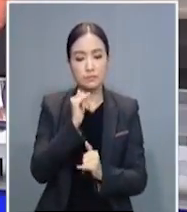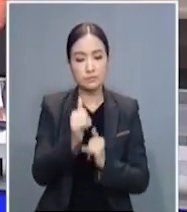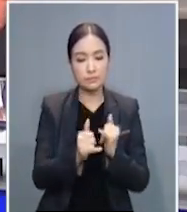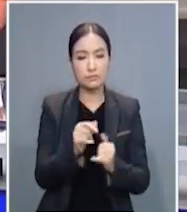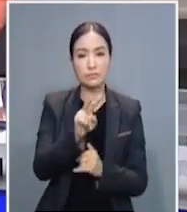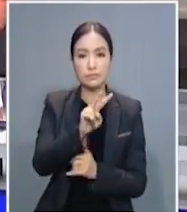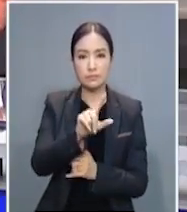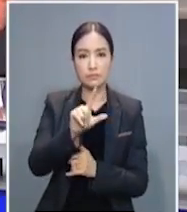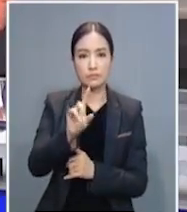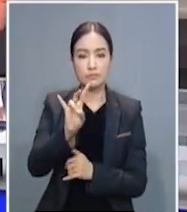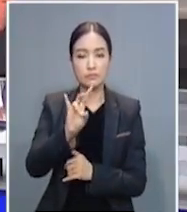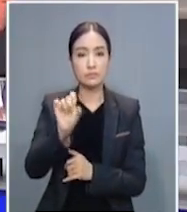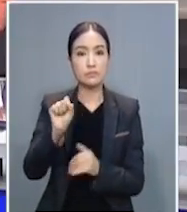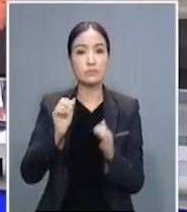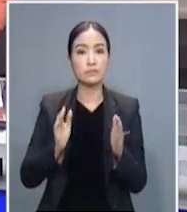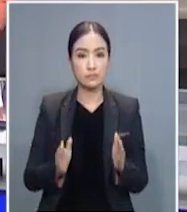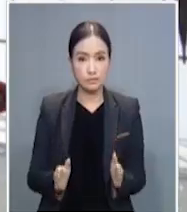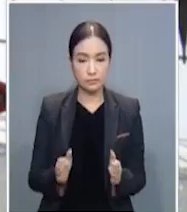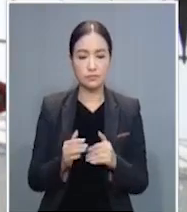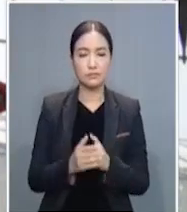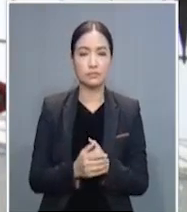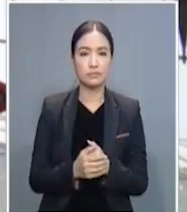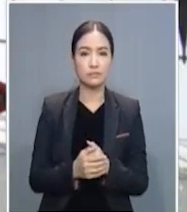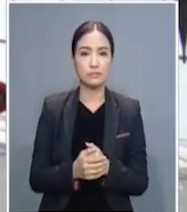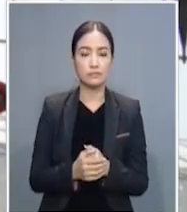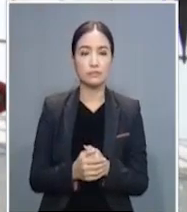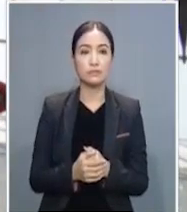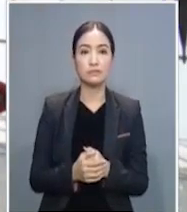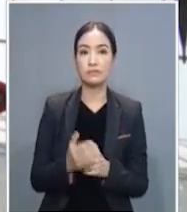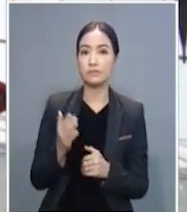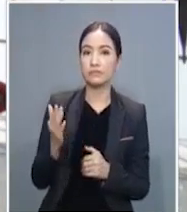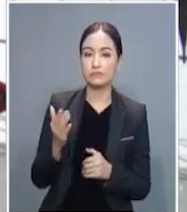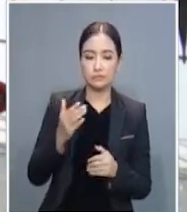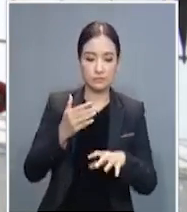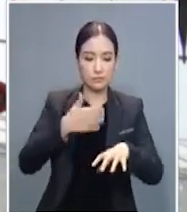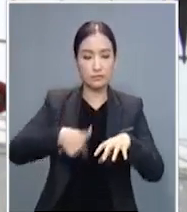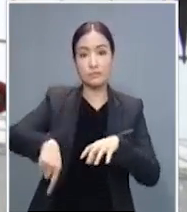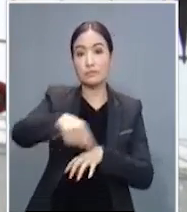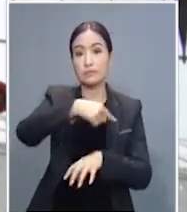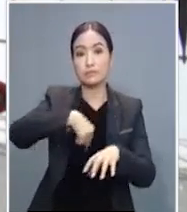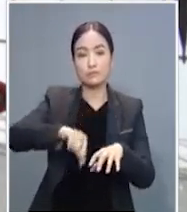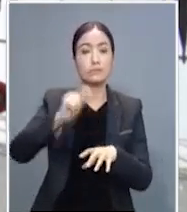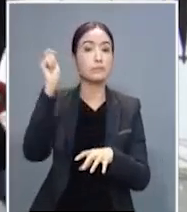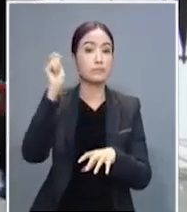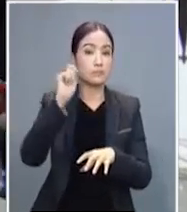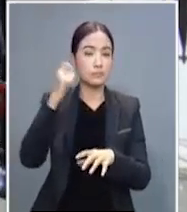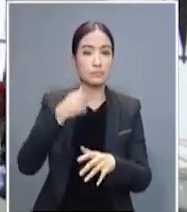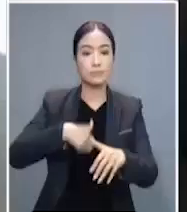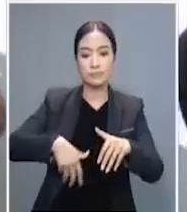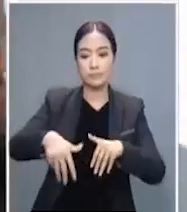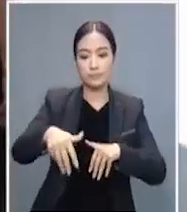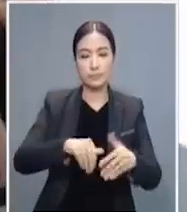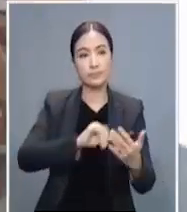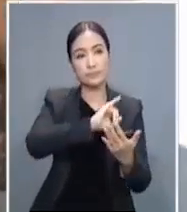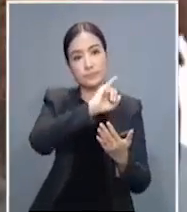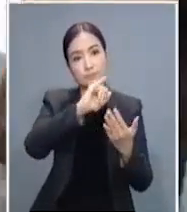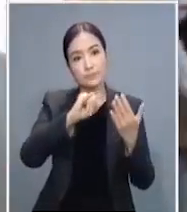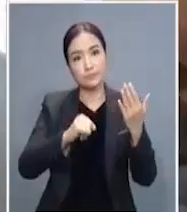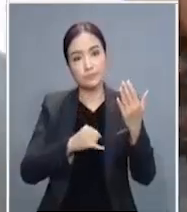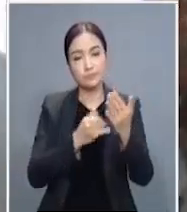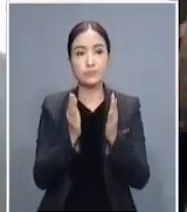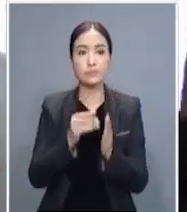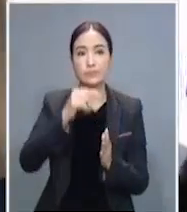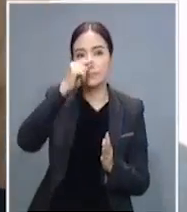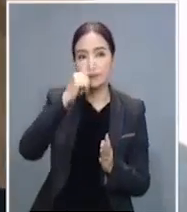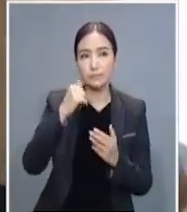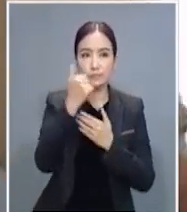า 2,700,000 คนครับบรรยากาศโดยรอบมณฑลพิธีท้องสนามหลวงมีประชาชนจากทั่วสารทิศทั้งชาว